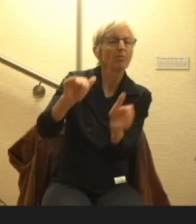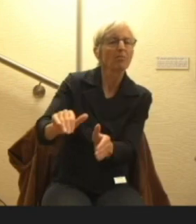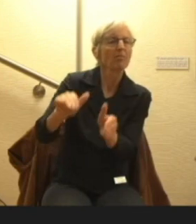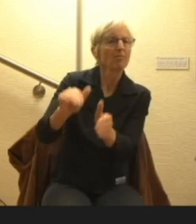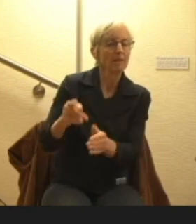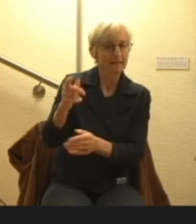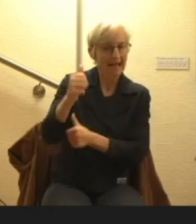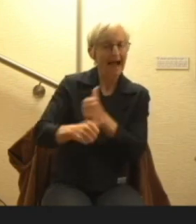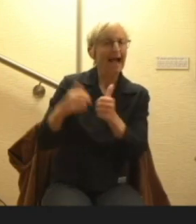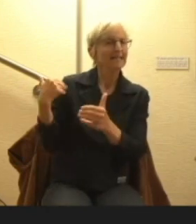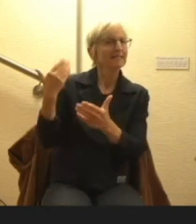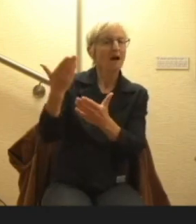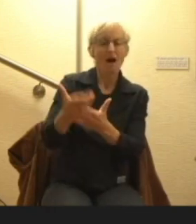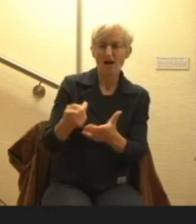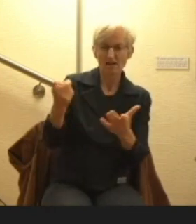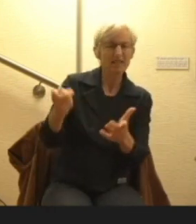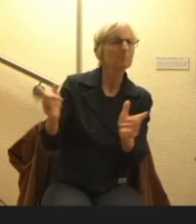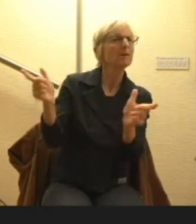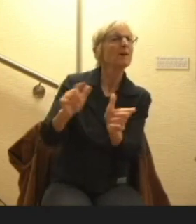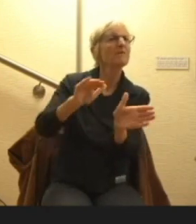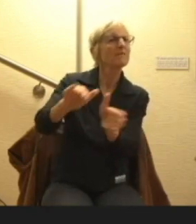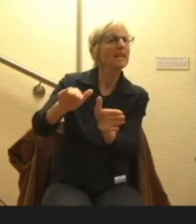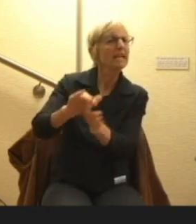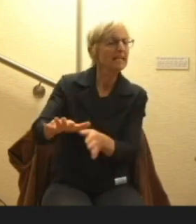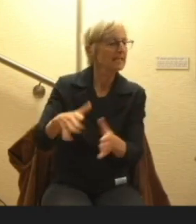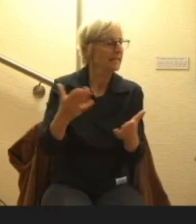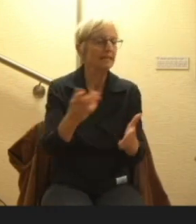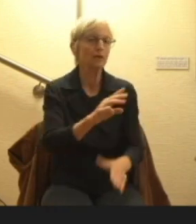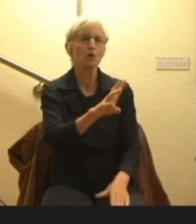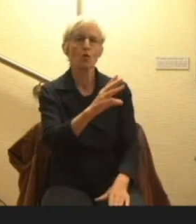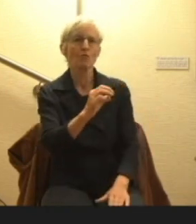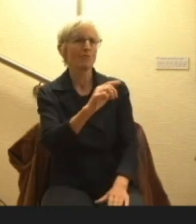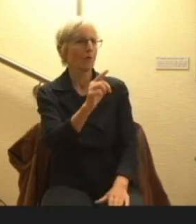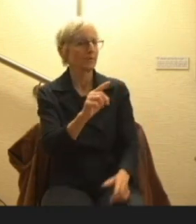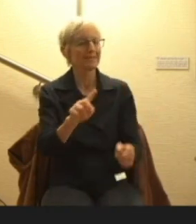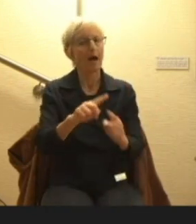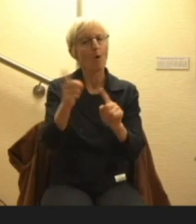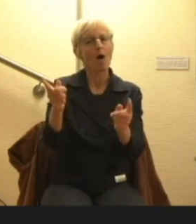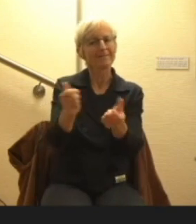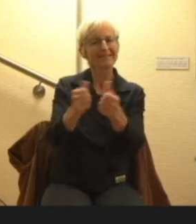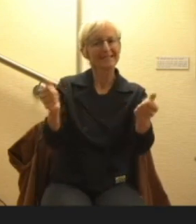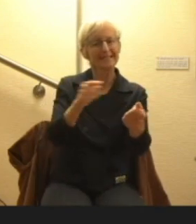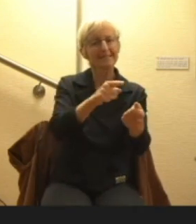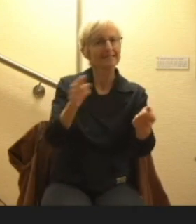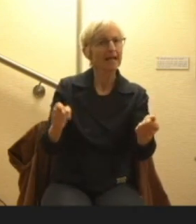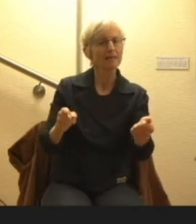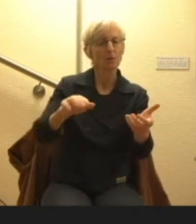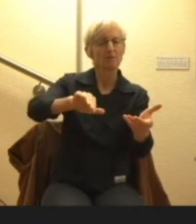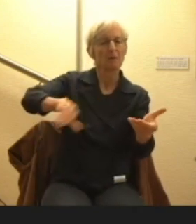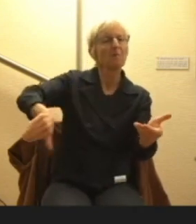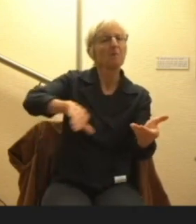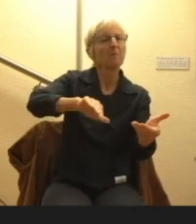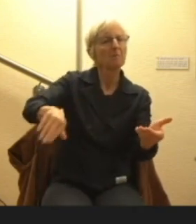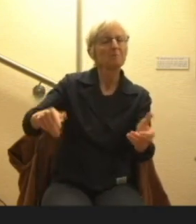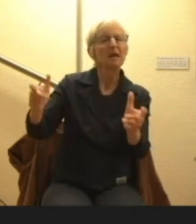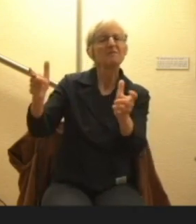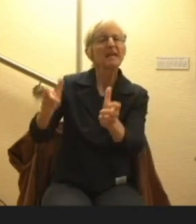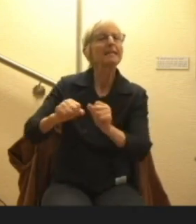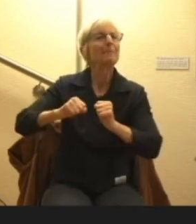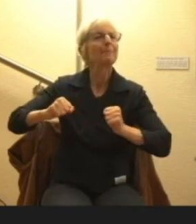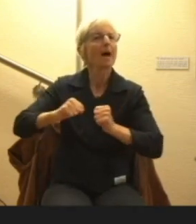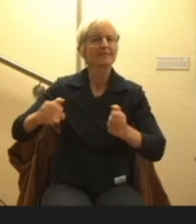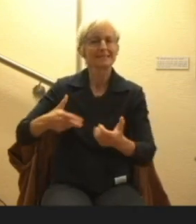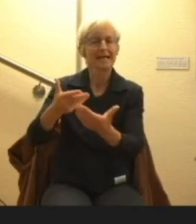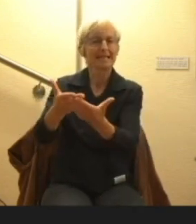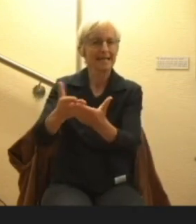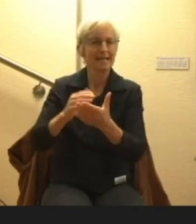in der Berichterstattung, also auch in der VOZ, aber auch generell. Und ich glaube, so dieses Missverhältnis eben führt dann dazu, dass die,